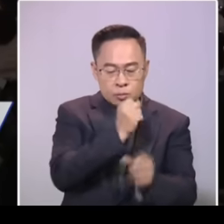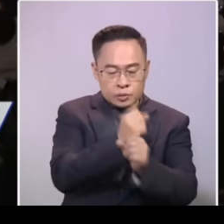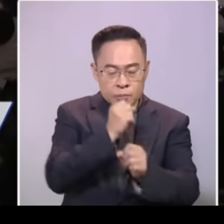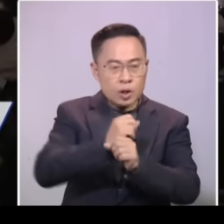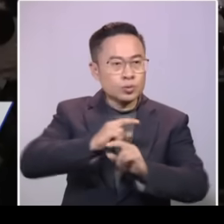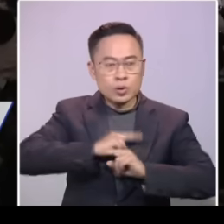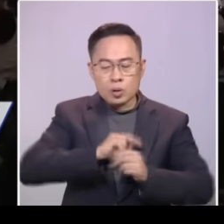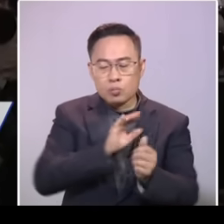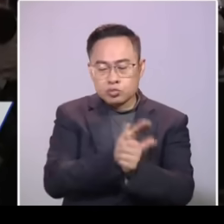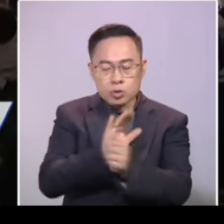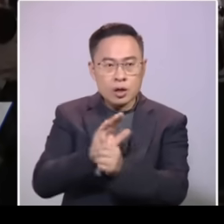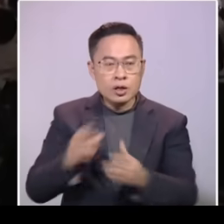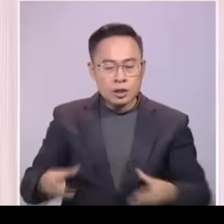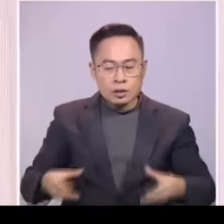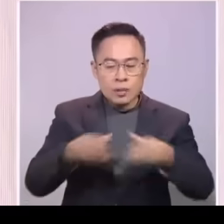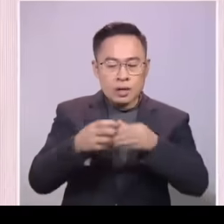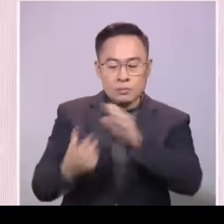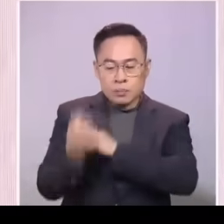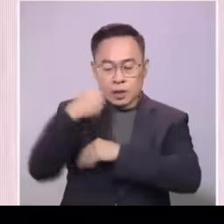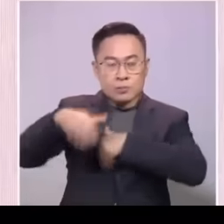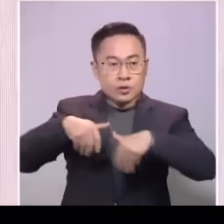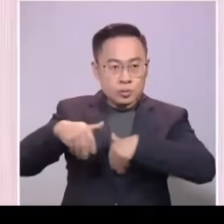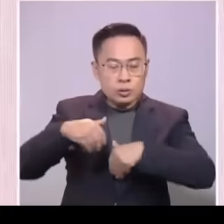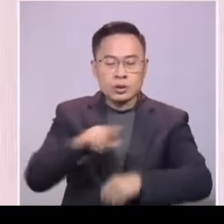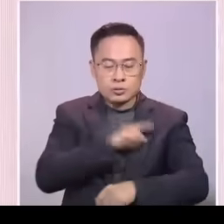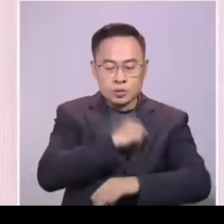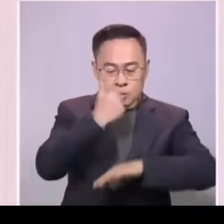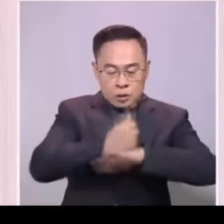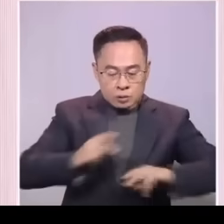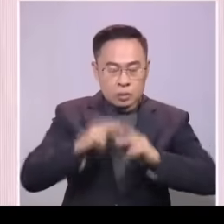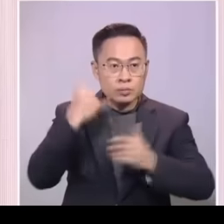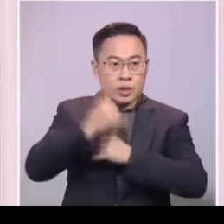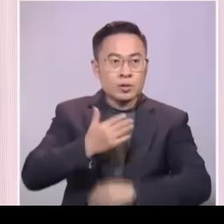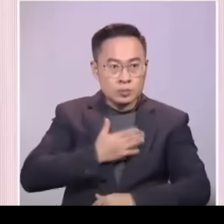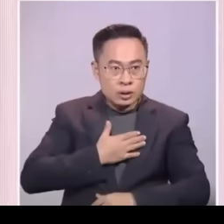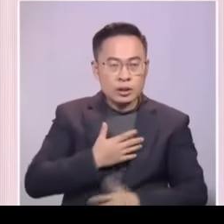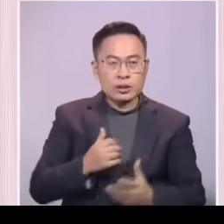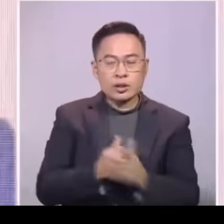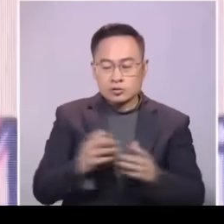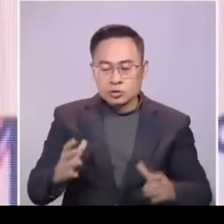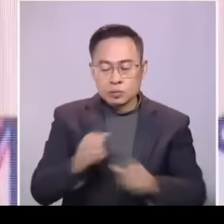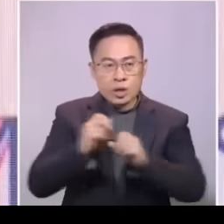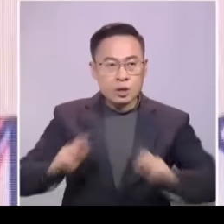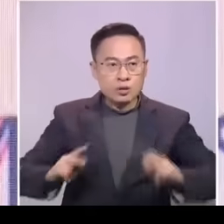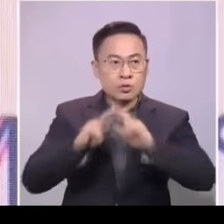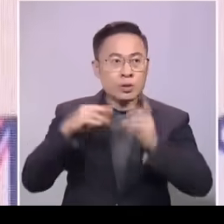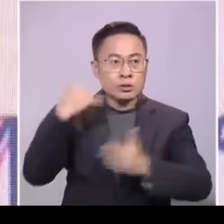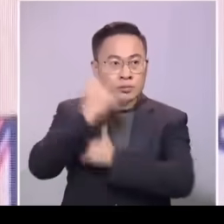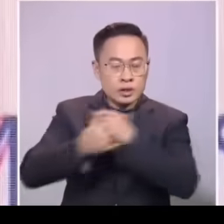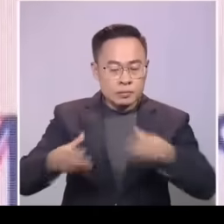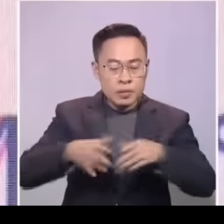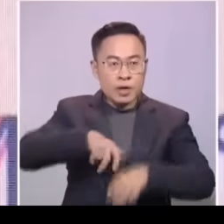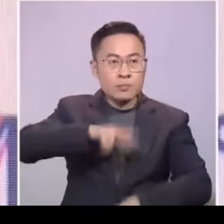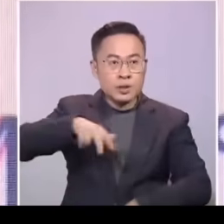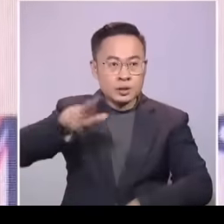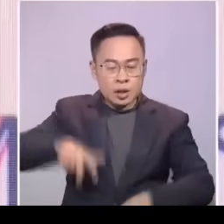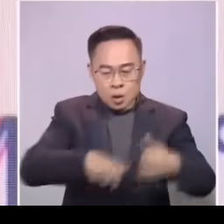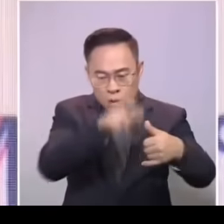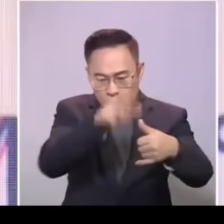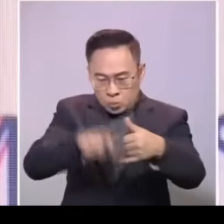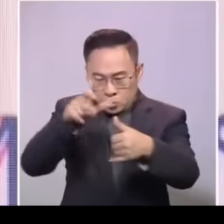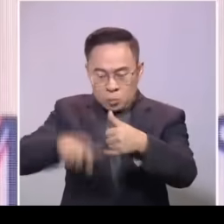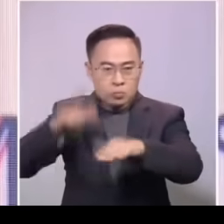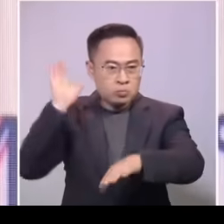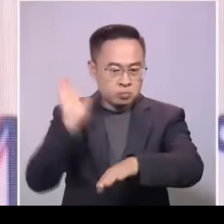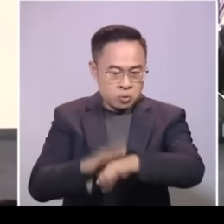โดยตลอดสมัยพรรคพลังประชาชนก็ดูแลกระทรวงการต่างประเทศก็แปลว่ากระทรวงงนี้เนี่ยเพื่อไทยค่อนข้างจะมีบุคลากรหรือ